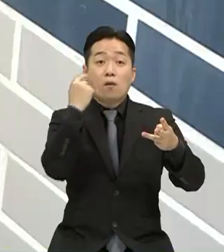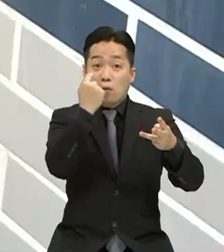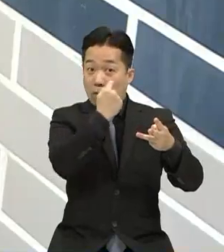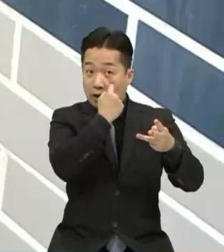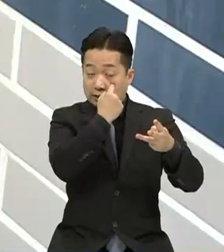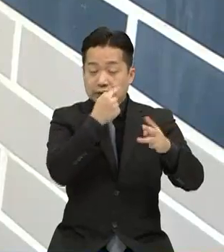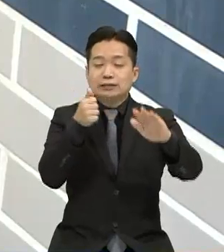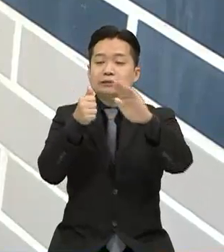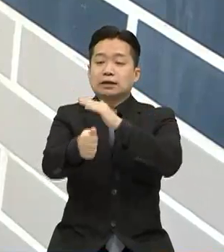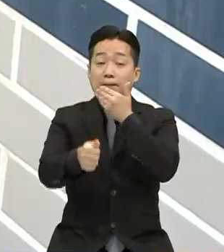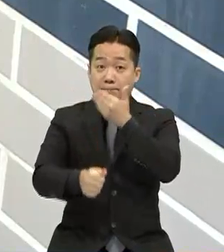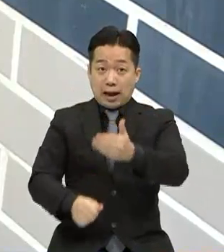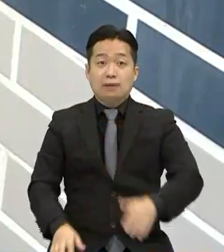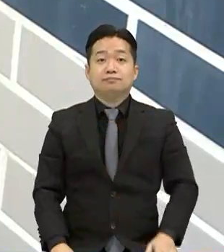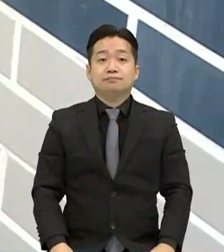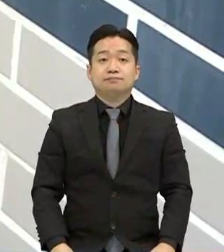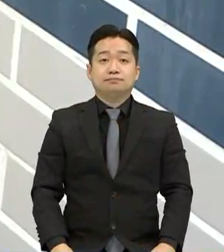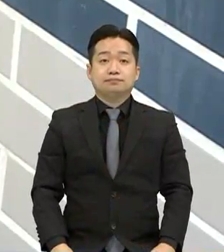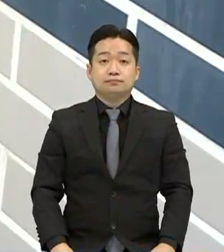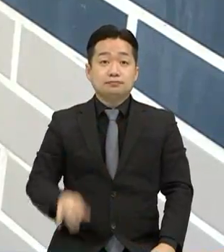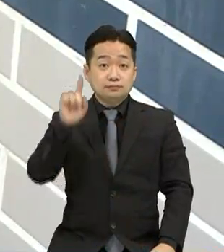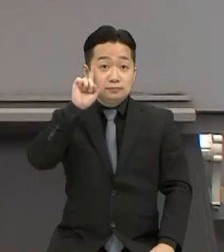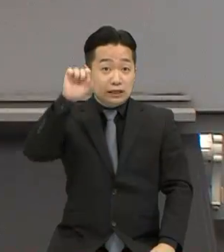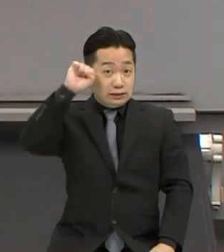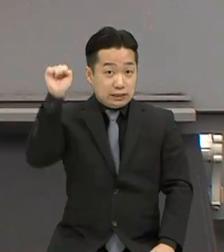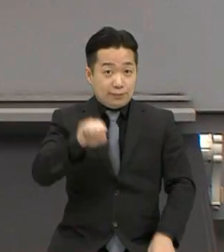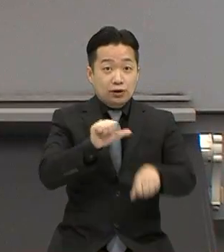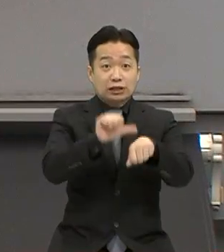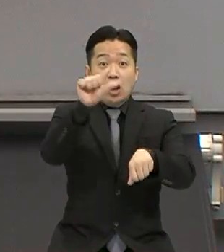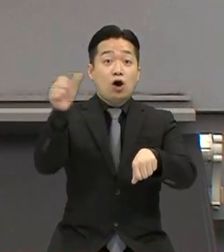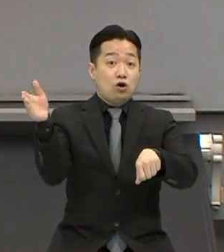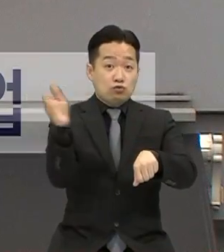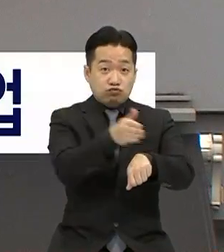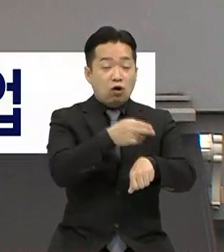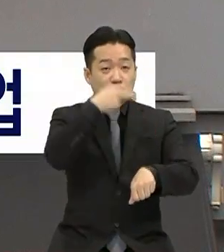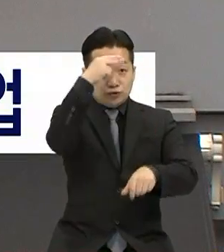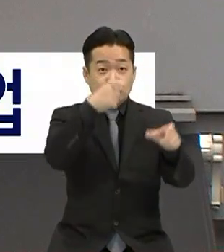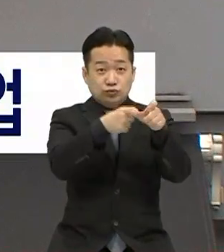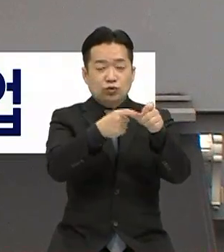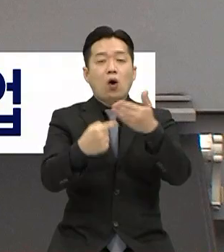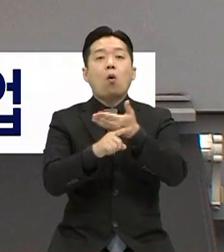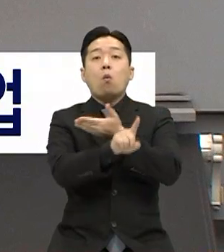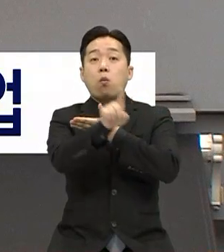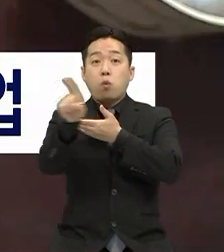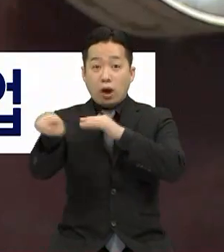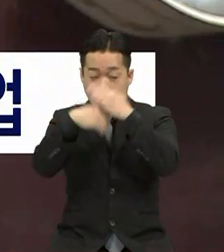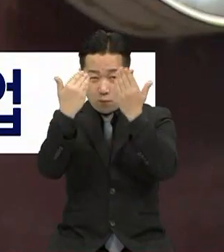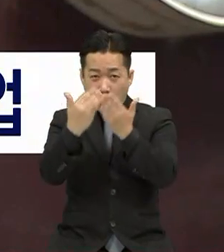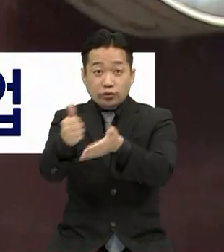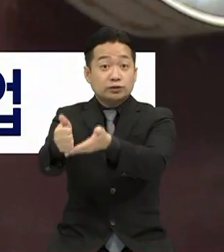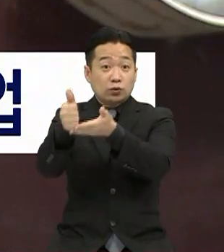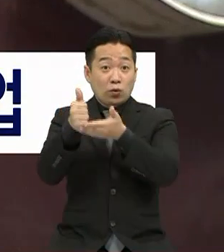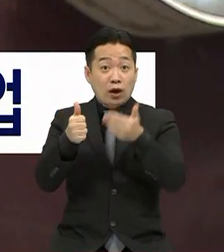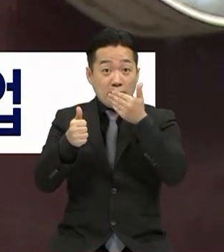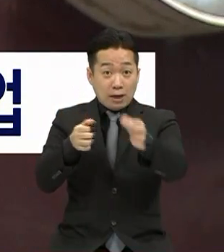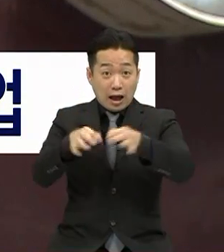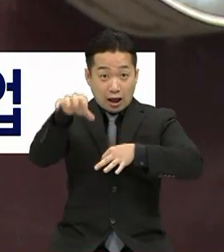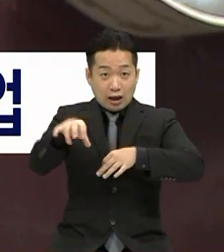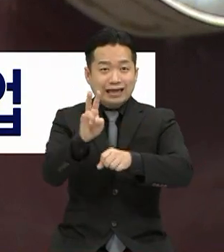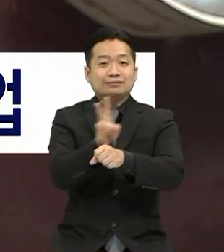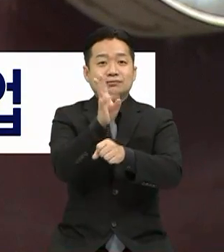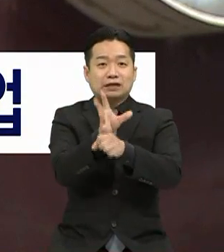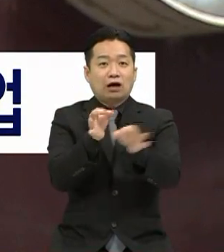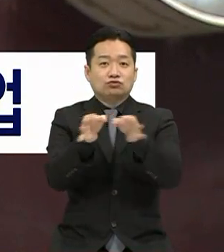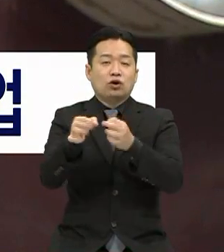이용 가능해집니다. 내일 새벽 5시 이후엔 유흥시설을 제외한 모든 다중이용시설에서 24시간